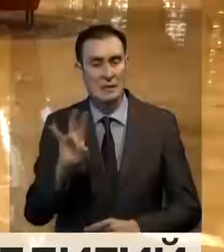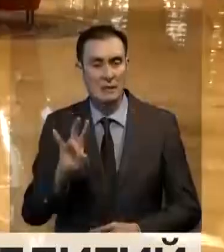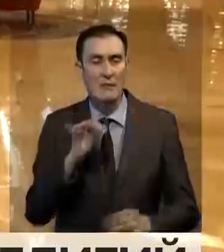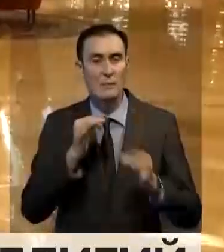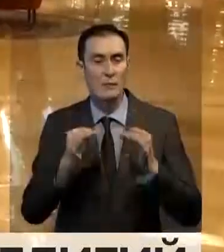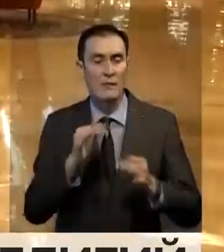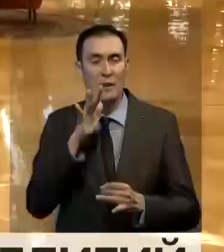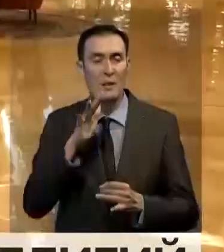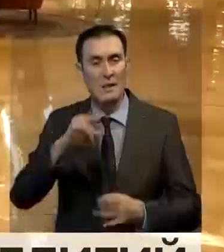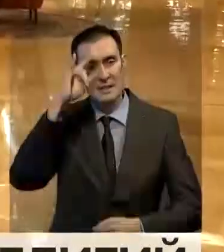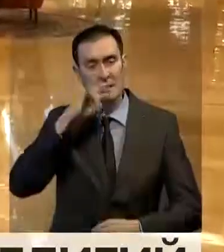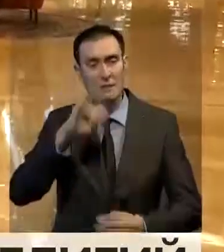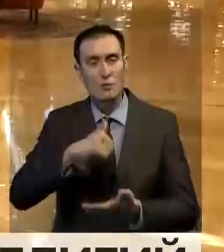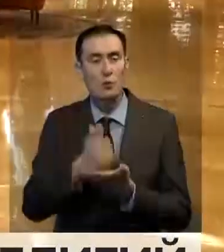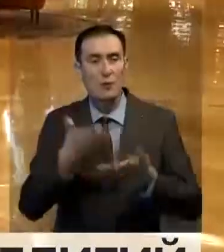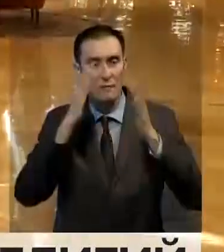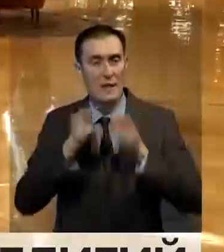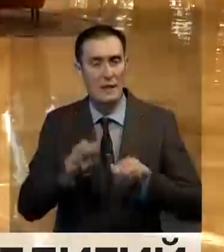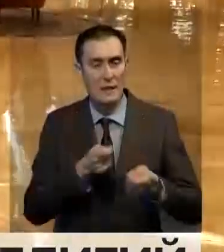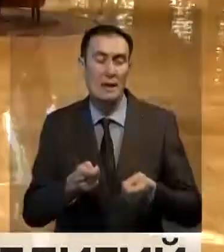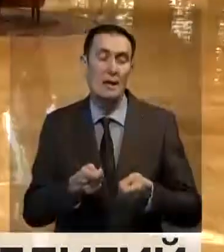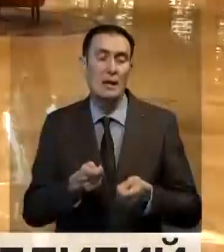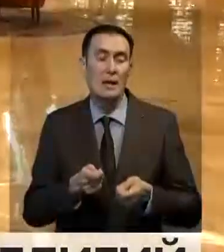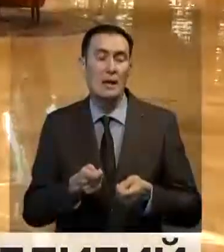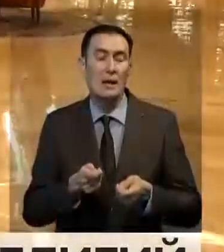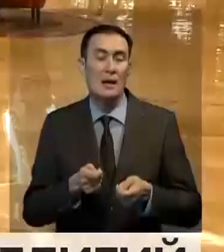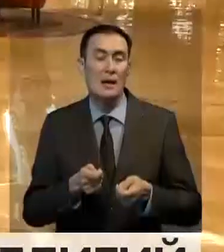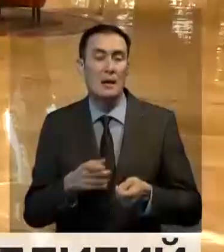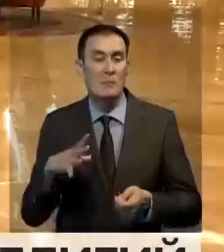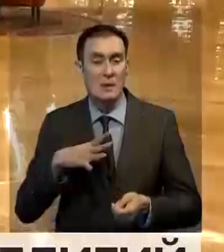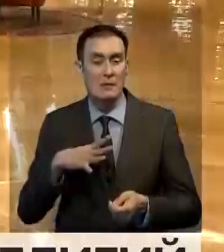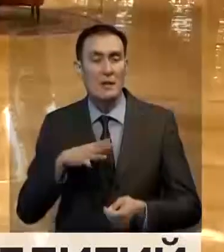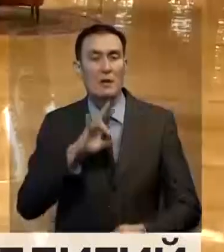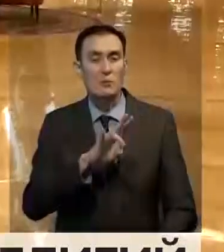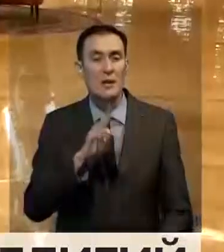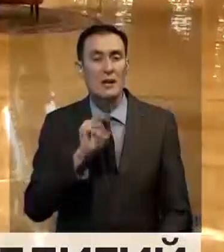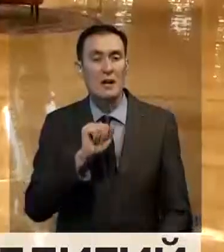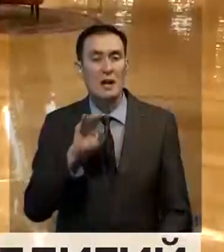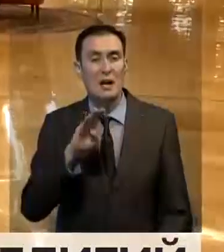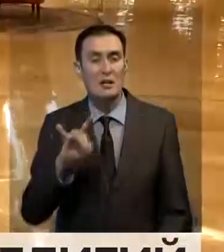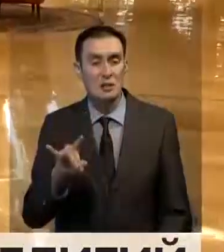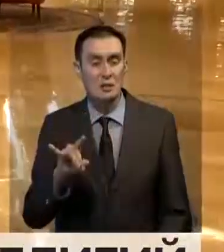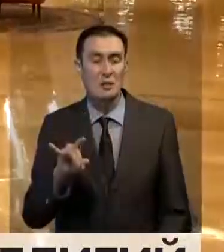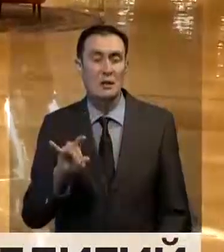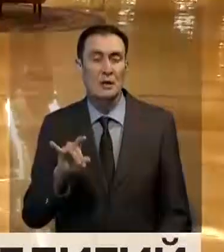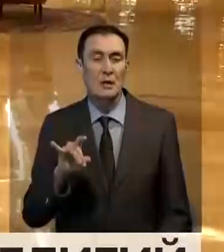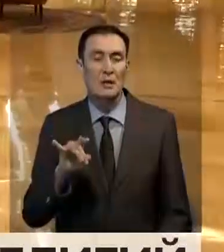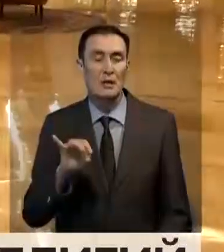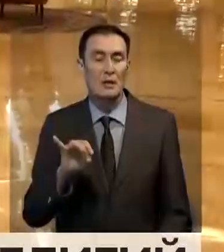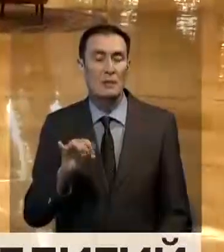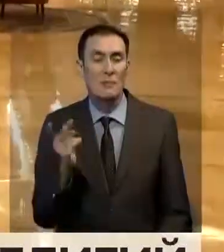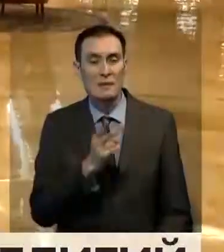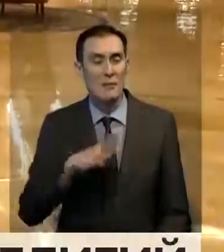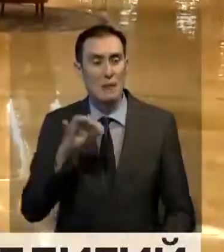муфтием Казахстана, главой Духовного управления мусульман Казахстана Наурызбай Кажы Таганулла и